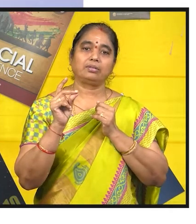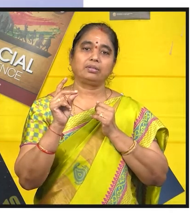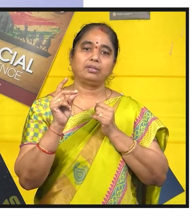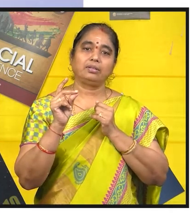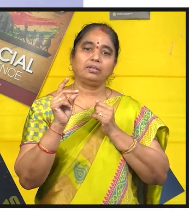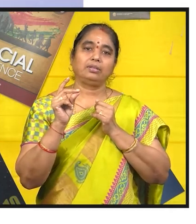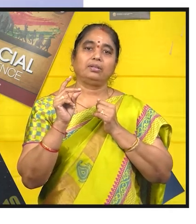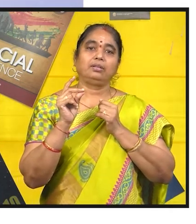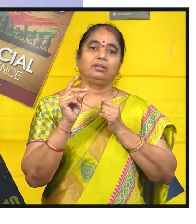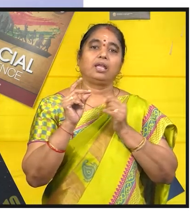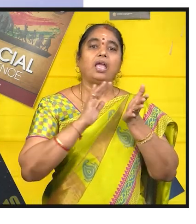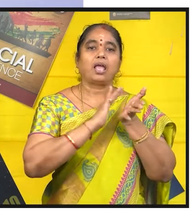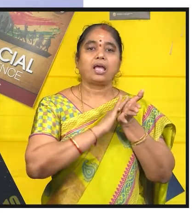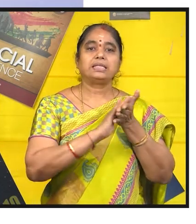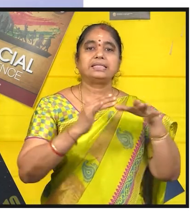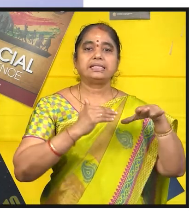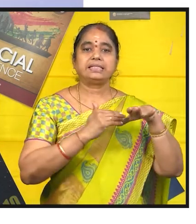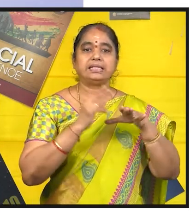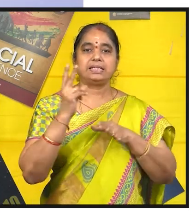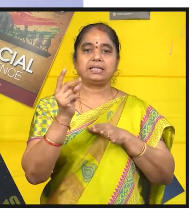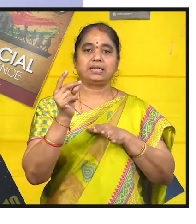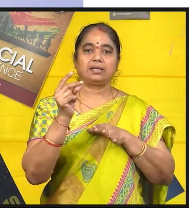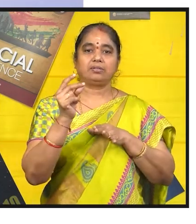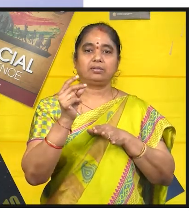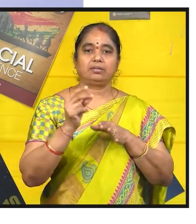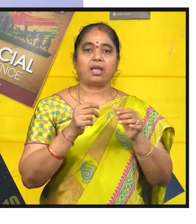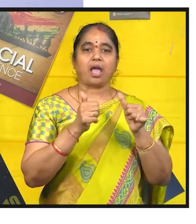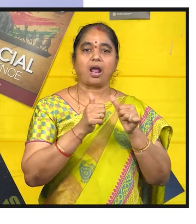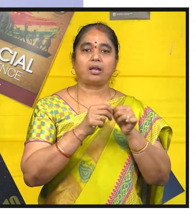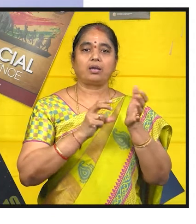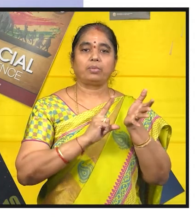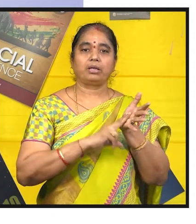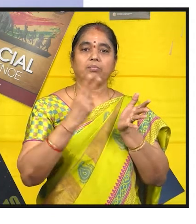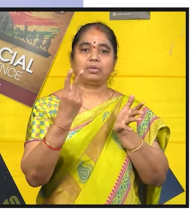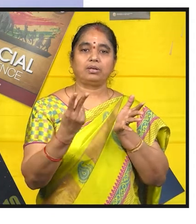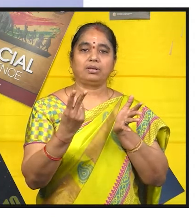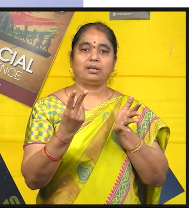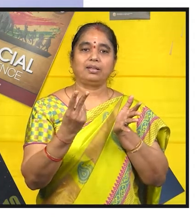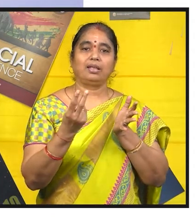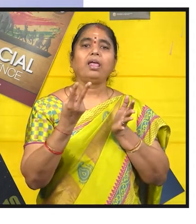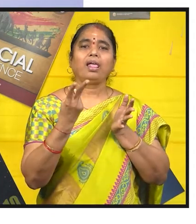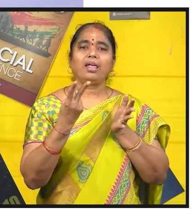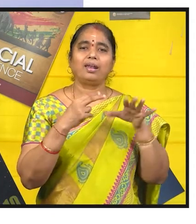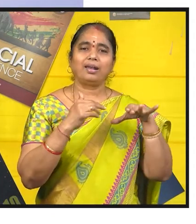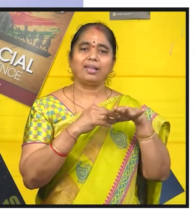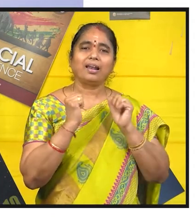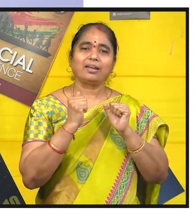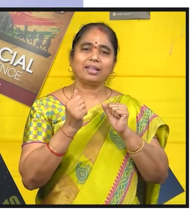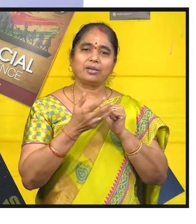வரீங்க, ரெண்டாவதுல என்ன இருக்குதுன்னு சொன்னால் ஹீலியம். இது ரெண்டாவது அணு எண் 2. இந்த 2 எலக்ட்ரான்கள் எங்கே